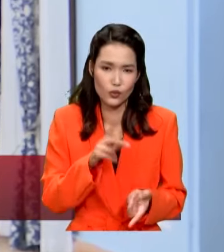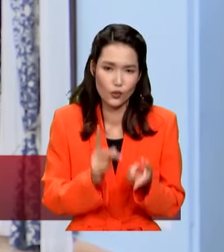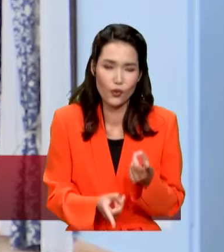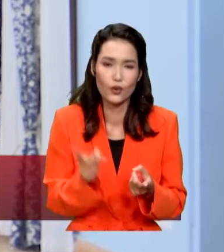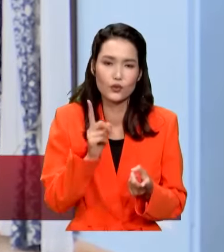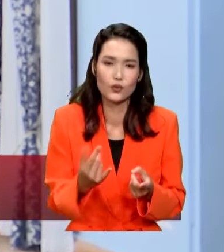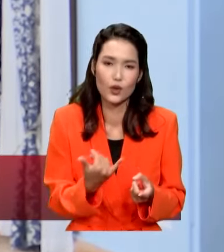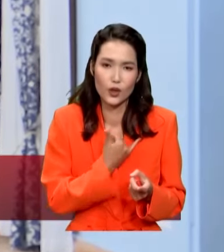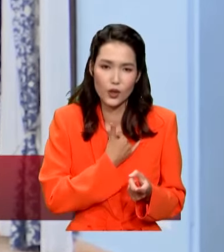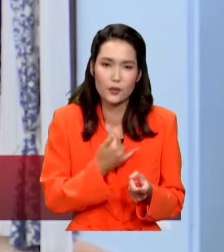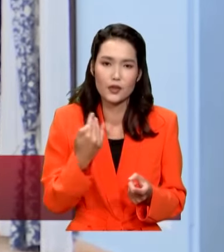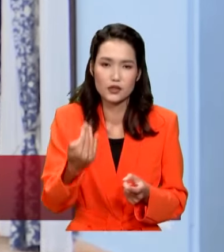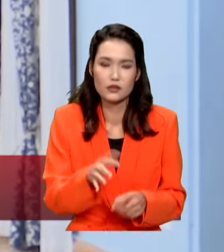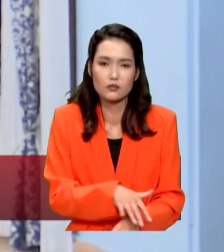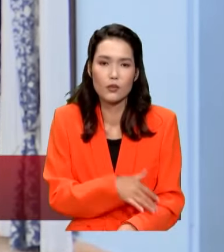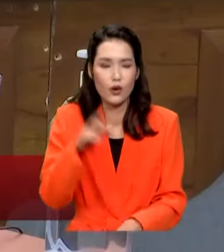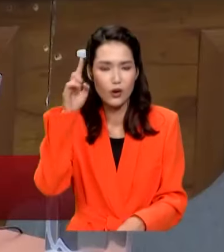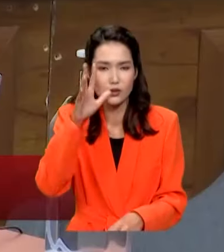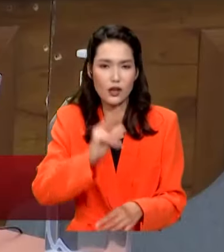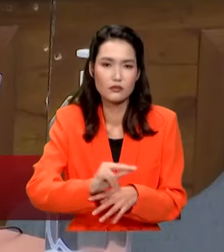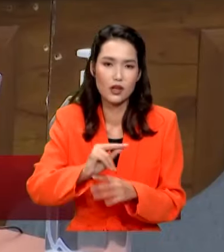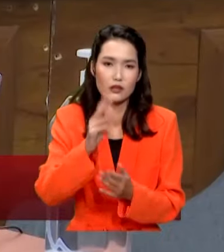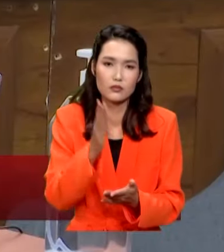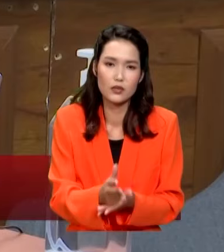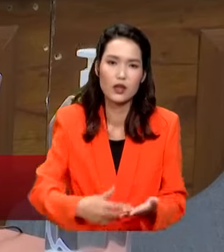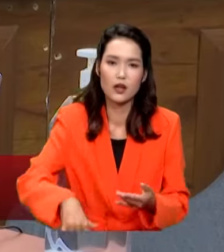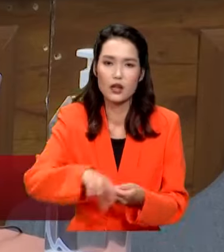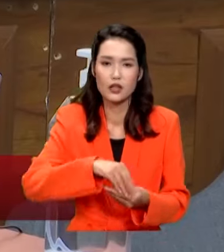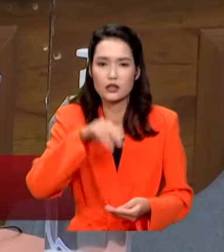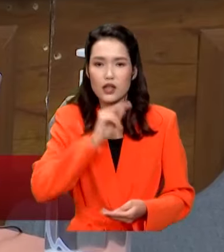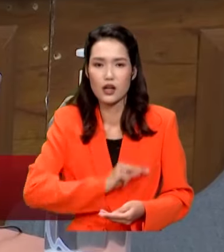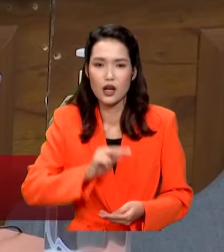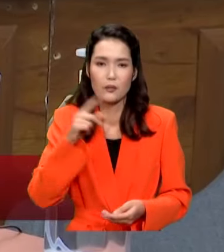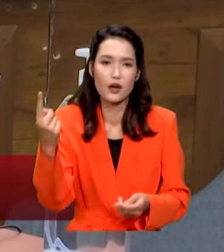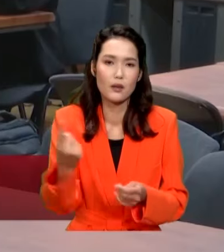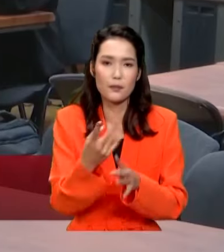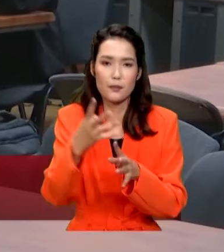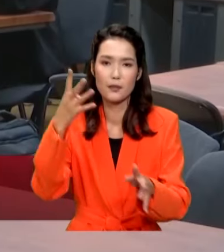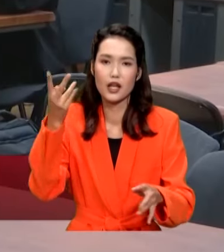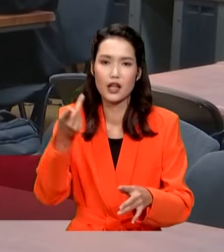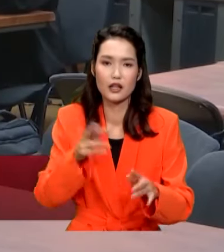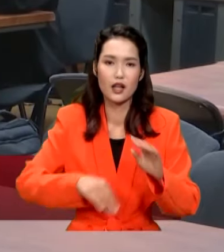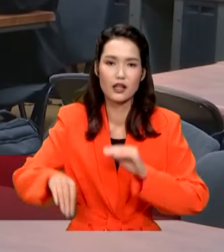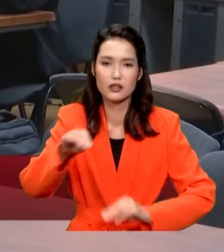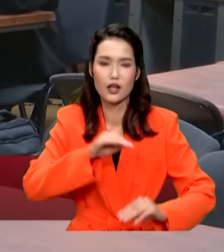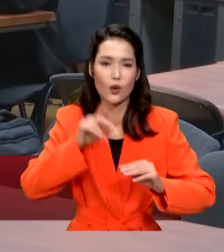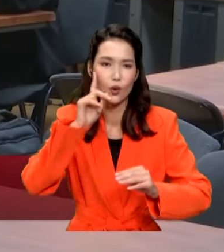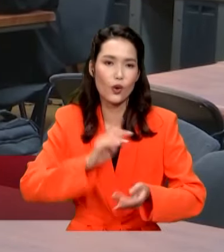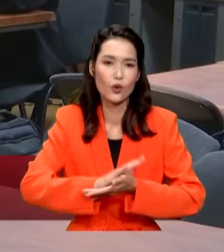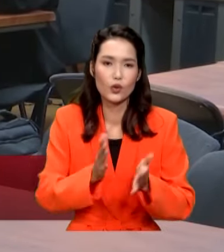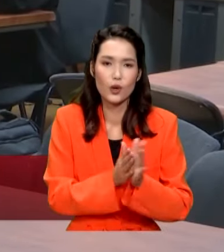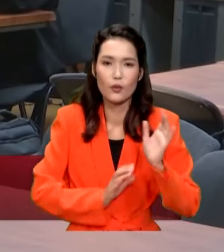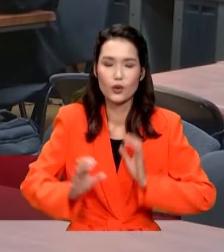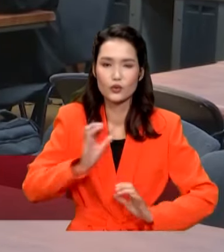что мы идем в ногу со временем. Все эти работы были проведены в первую очередь для создания комфорта студентам.